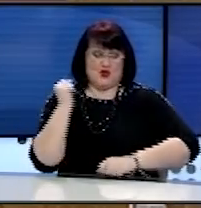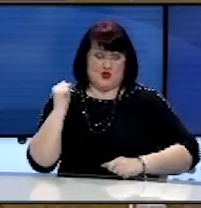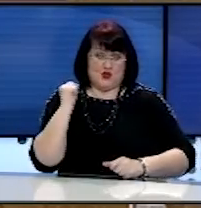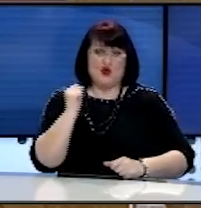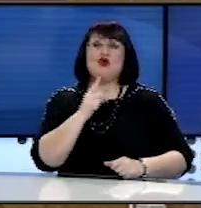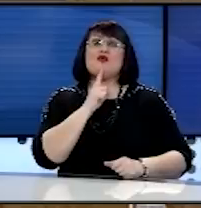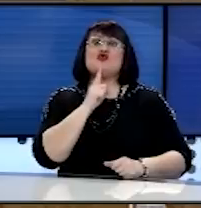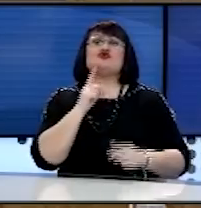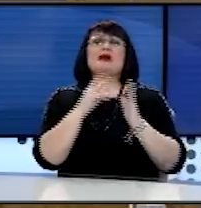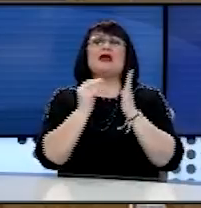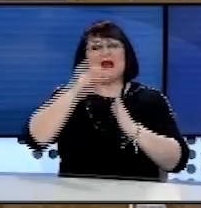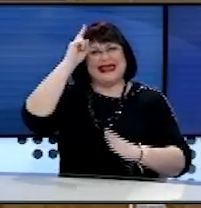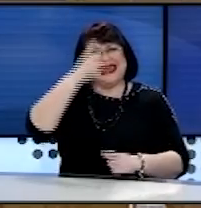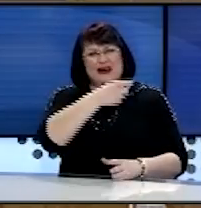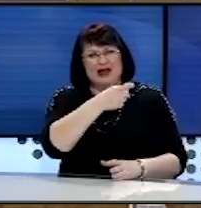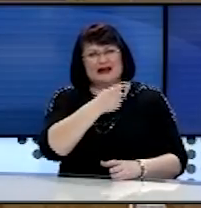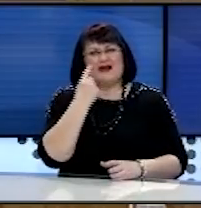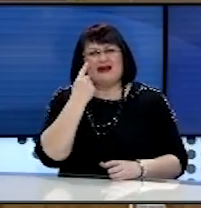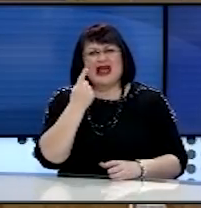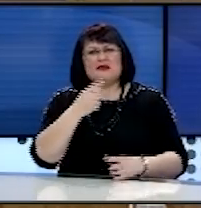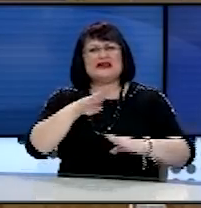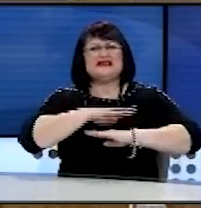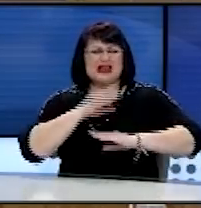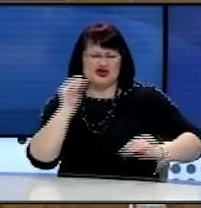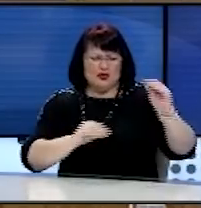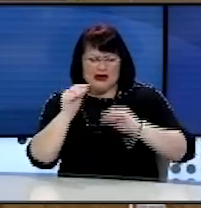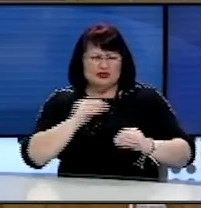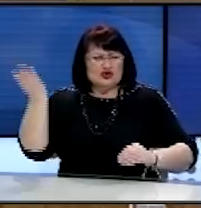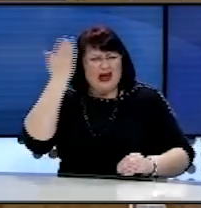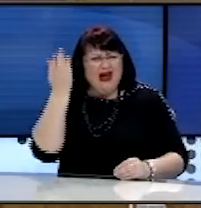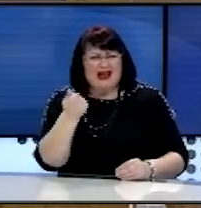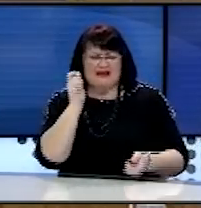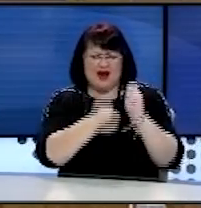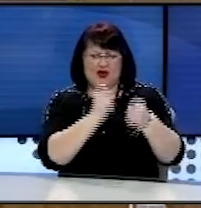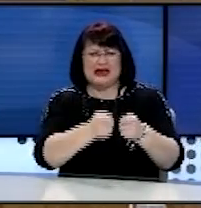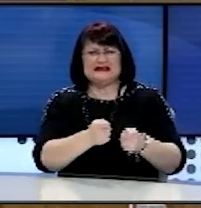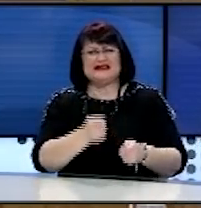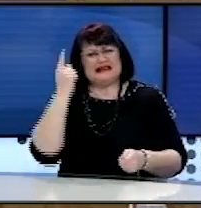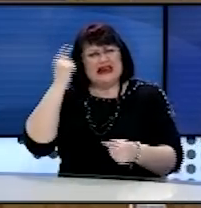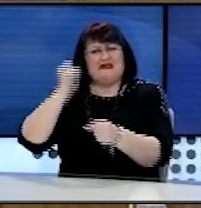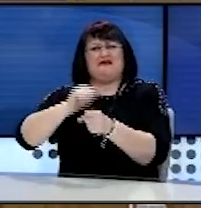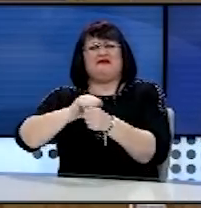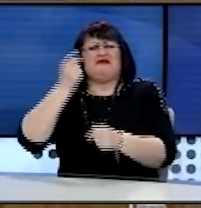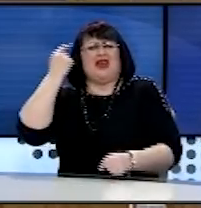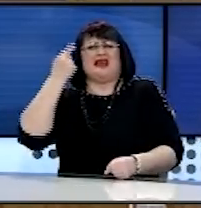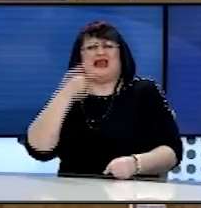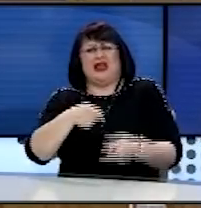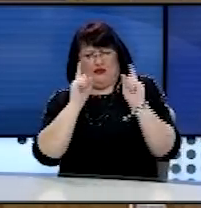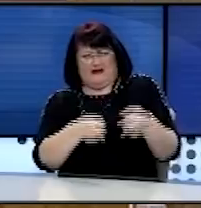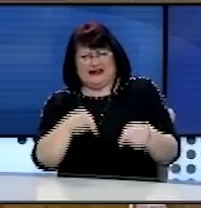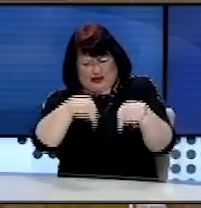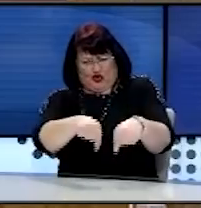όπως είναι για παράδειγμα η Γερμανία, να απογειώνει στρατιωτικούς εξοπλισμούς. Είναι αφέλεια να πιστεύει κανείς ότι όλα αυτά αποφασίστηκαν